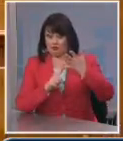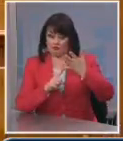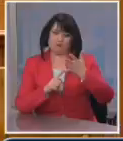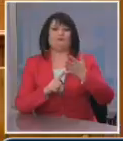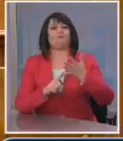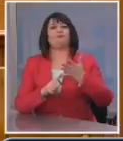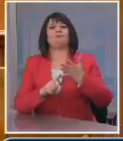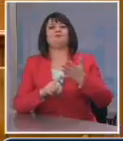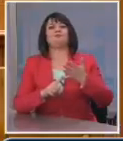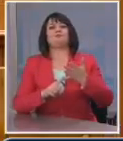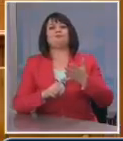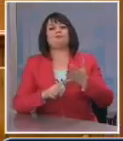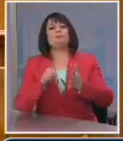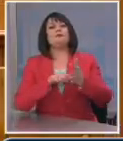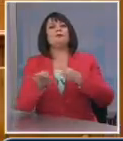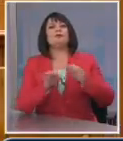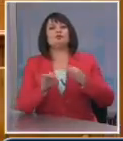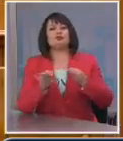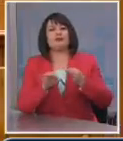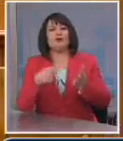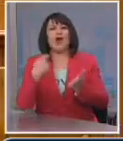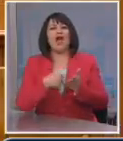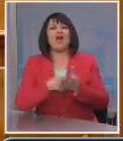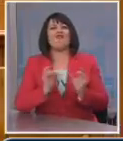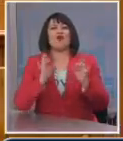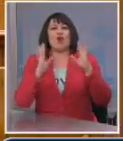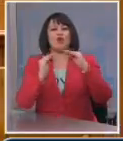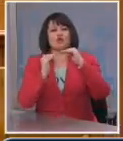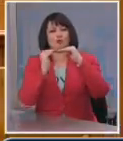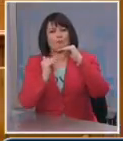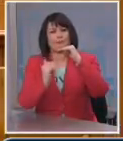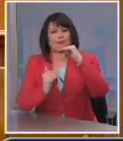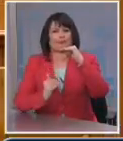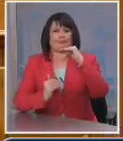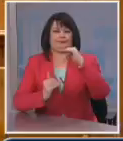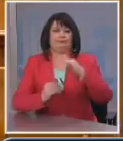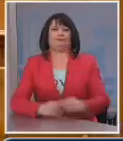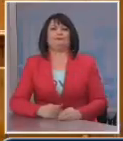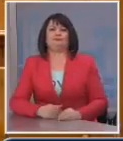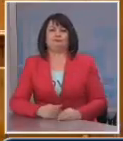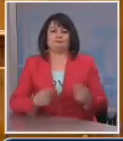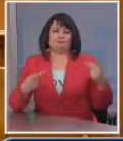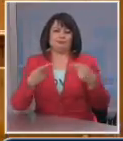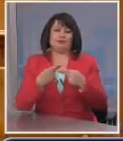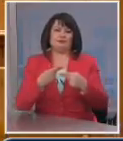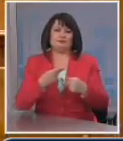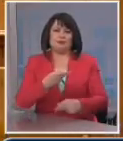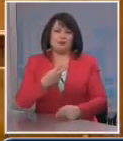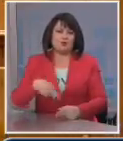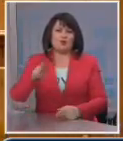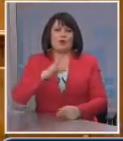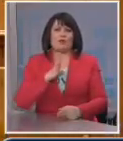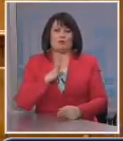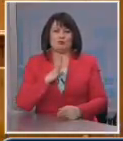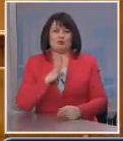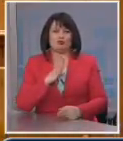Πέμπτον, το νομοσχέδιο κόβει το αφορολόγητο. Για τη μεγάλη πλειοψηφία των φορολογουμένων, το